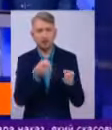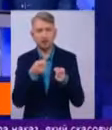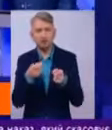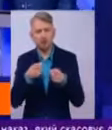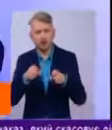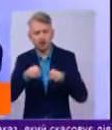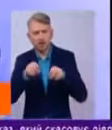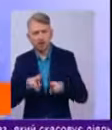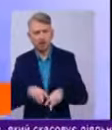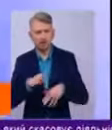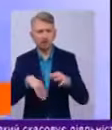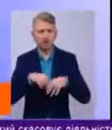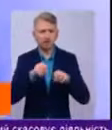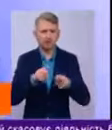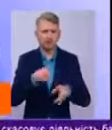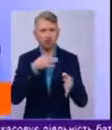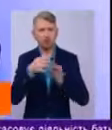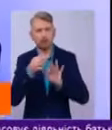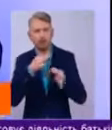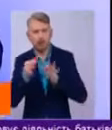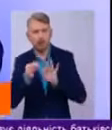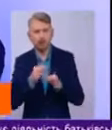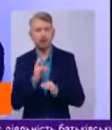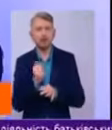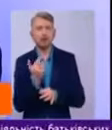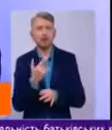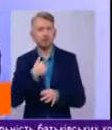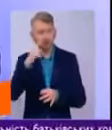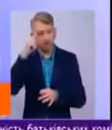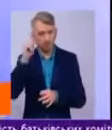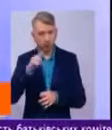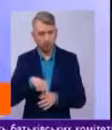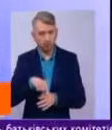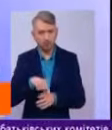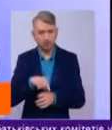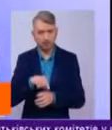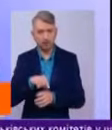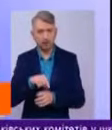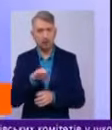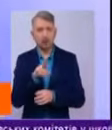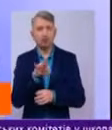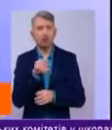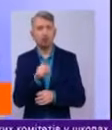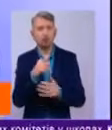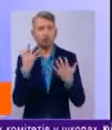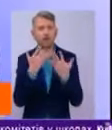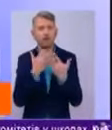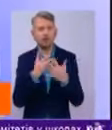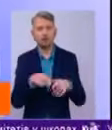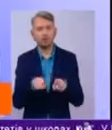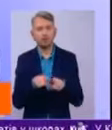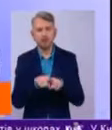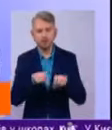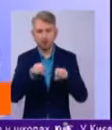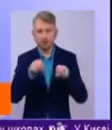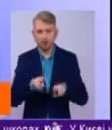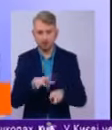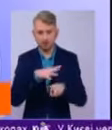залучають експертів, фахівців, консультантів. Наскільки мені відомо, по цьому фільму так само таких